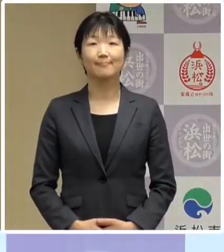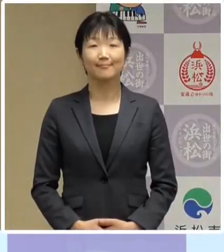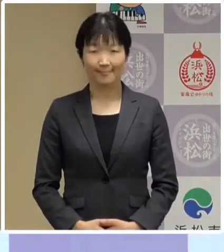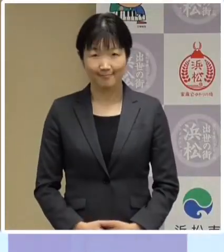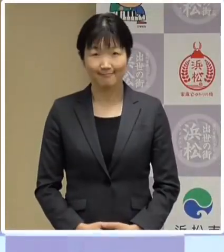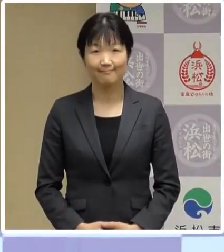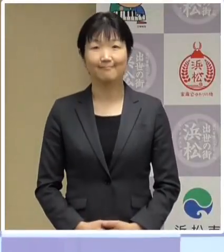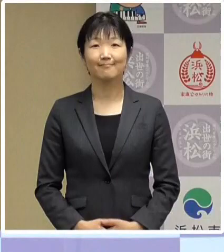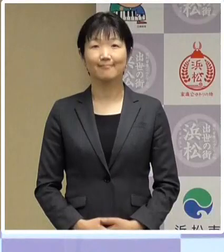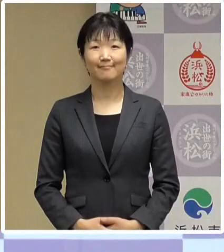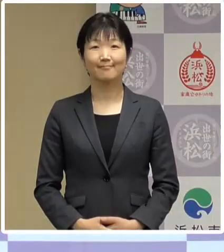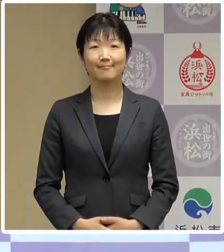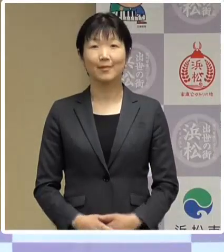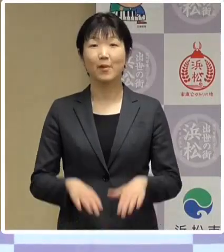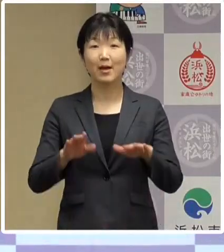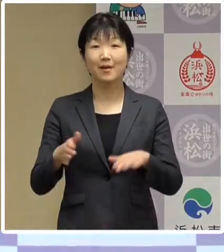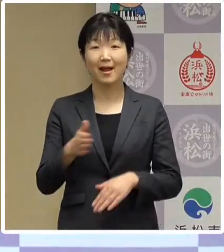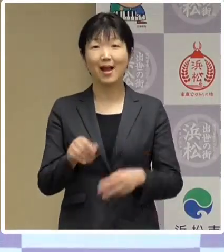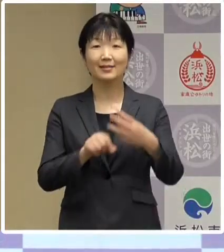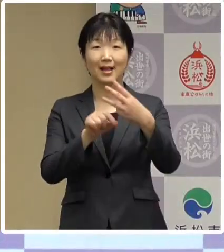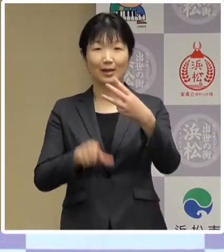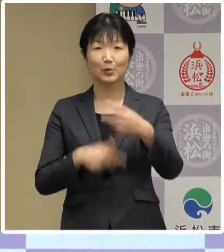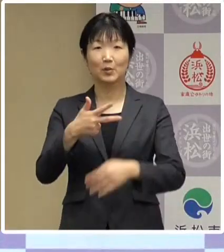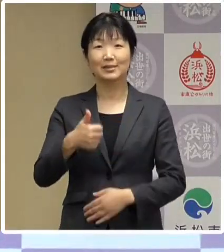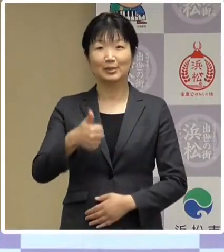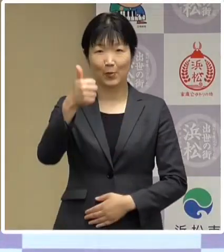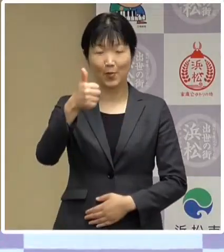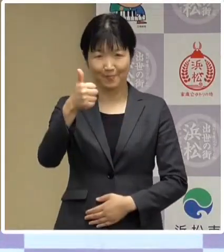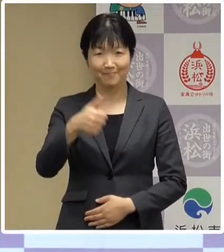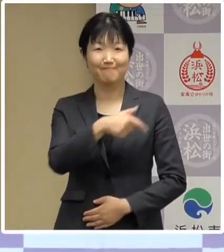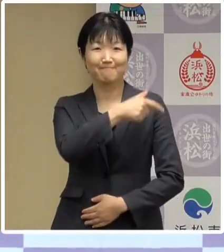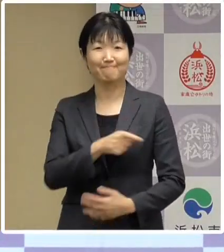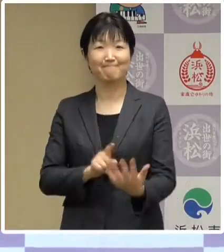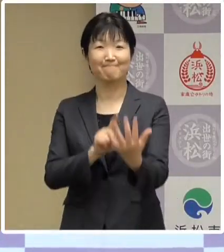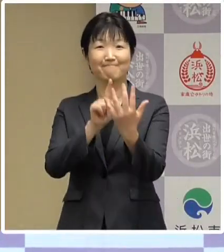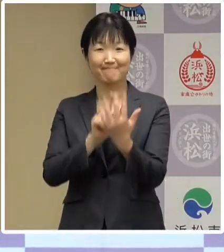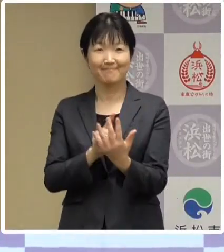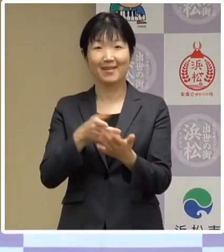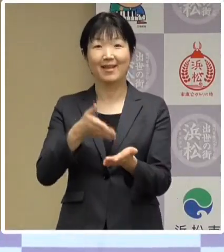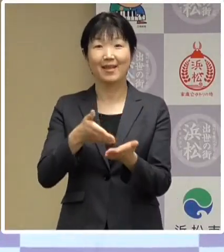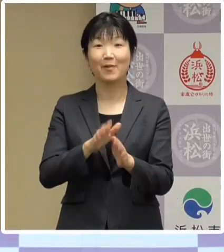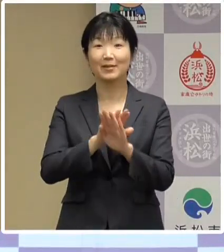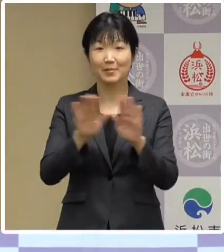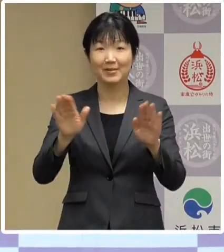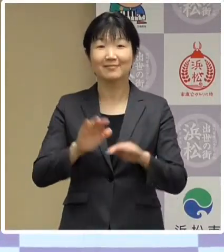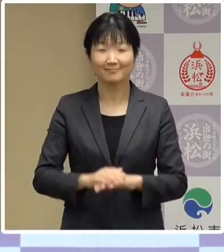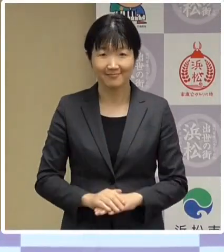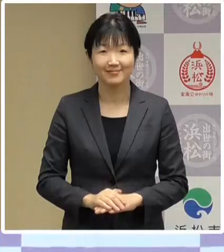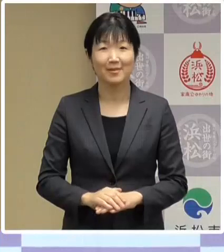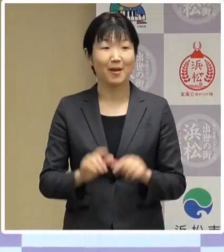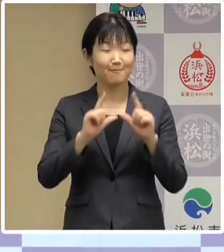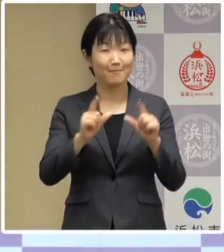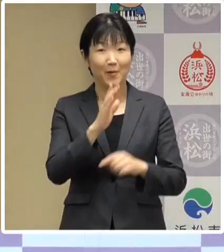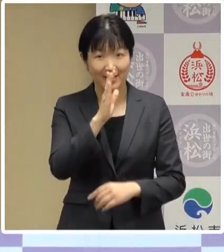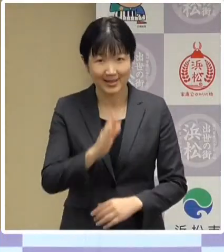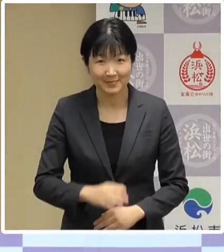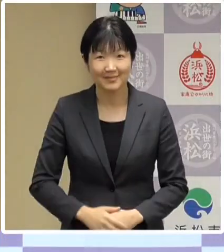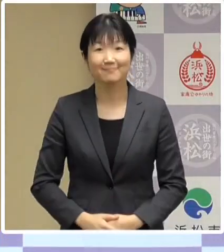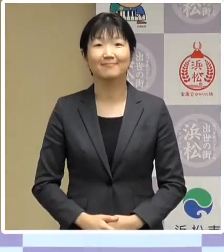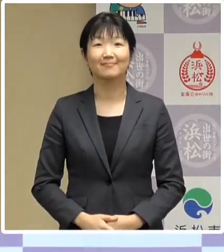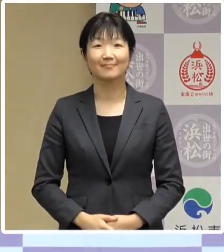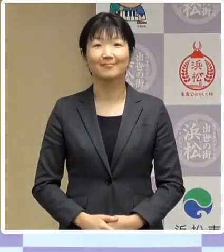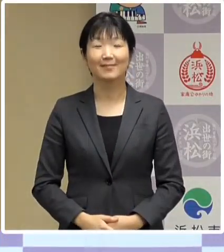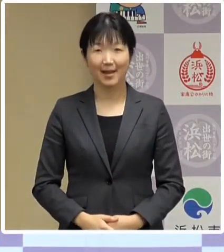はい、それではただいまから3月の市長定例記者会見を始めます。それでは市長アンケート を、はい、それで